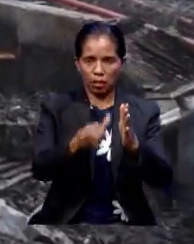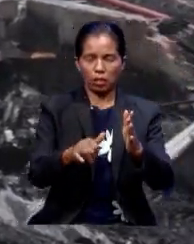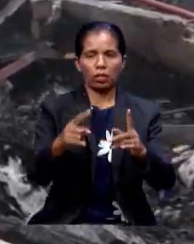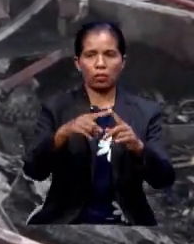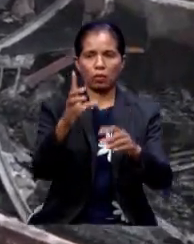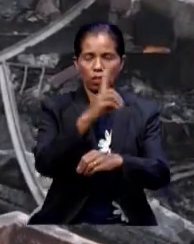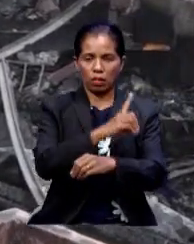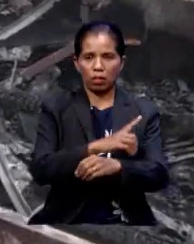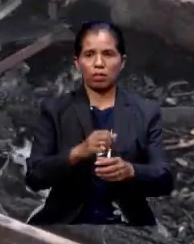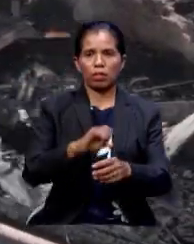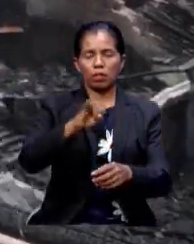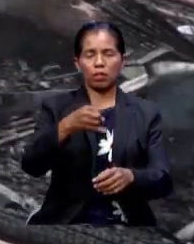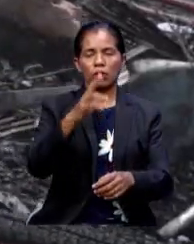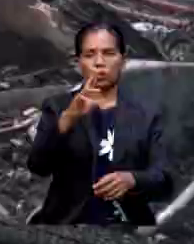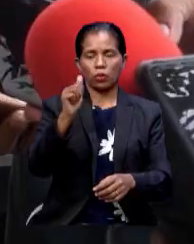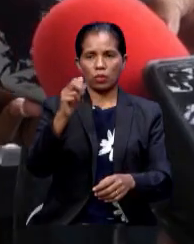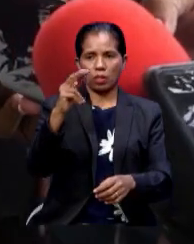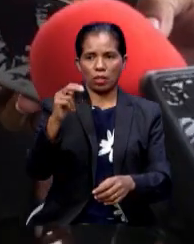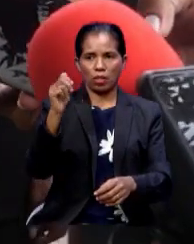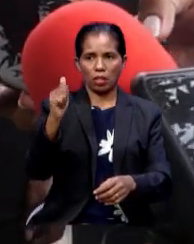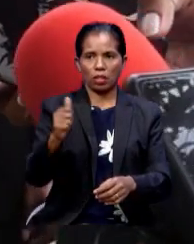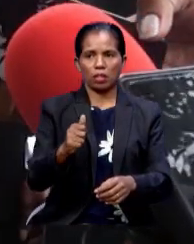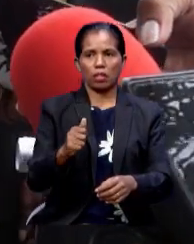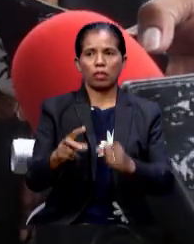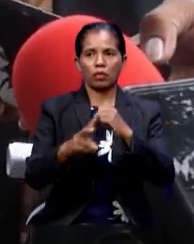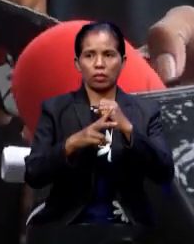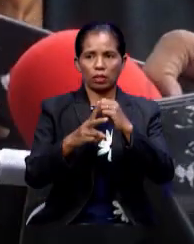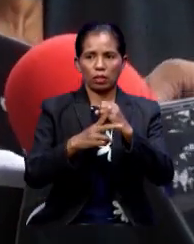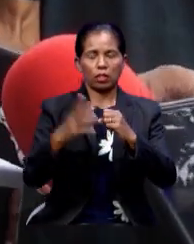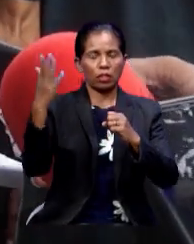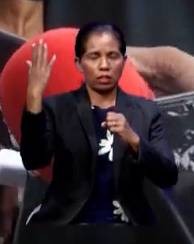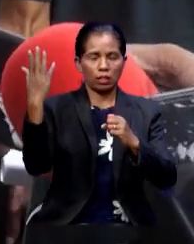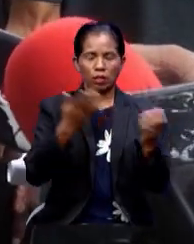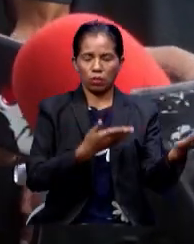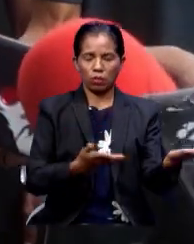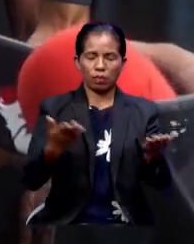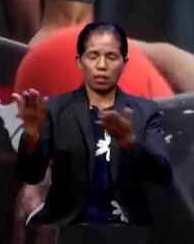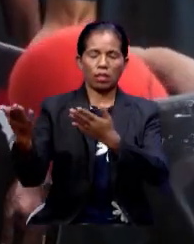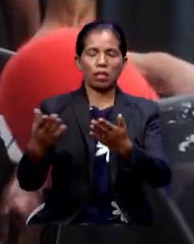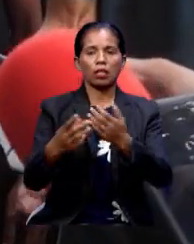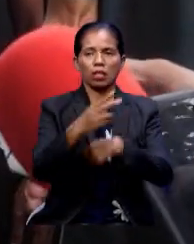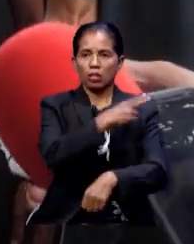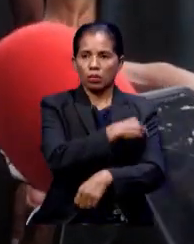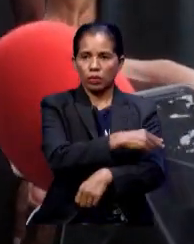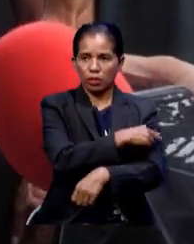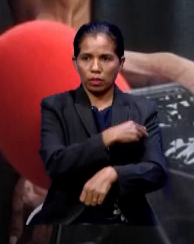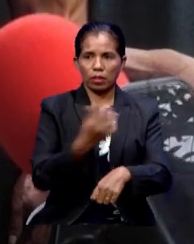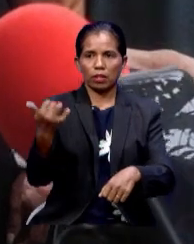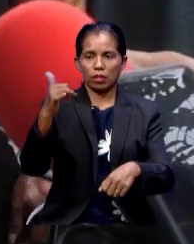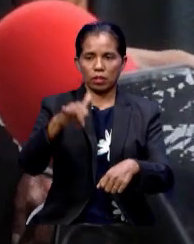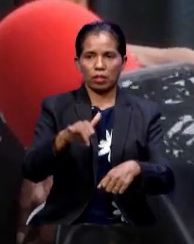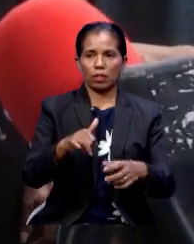Nunemos Joana Suarez agora dada vítima ne kane ki be dia na hospital ne Dorian Fein dada ku saiba ne sira hira